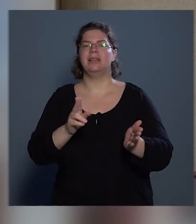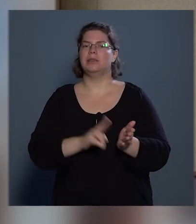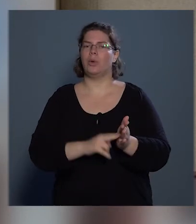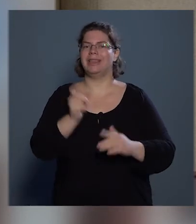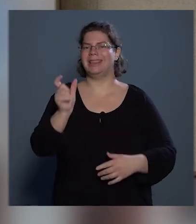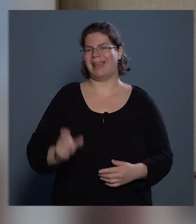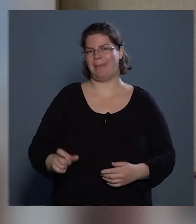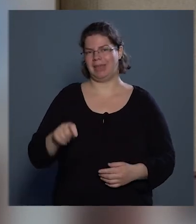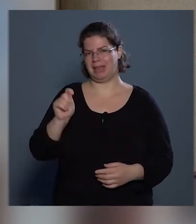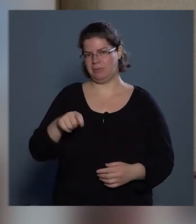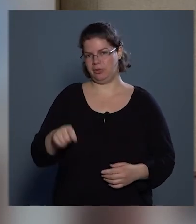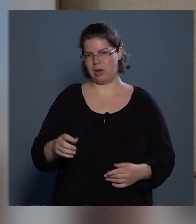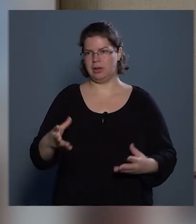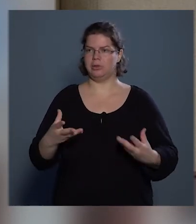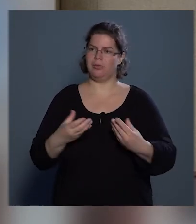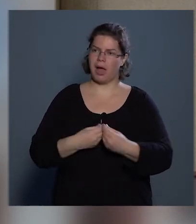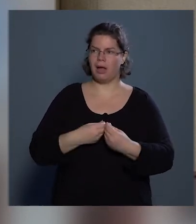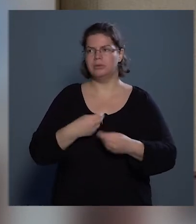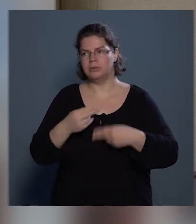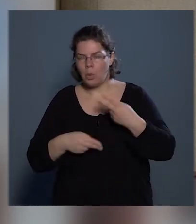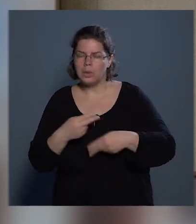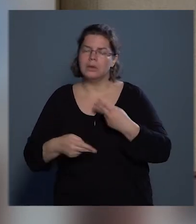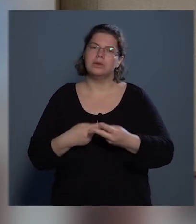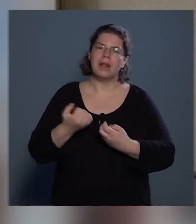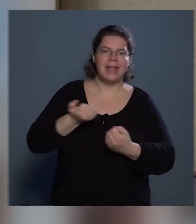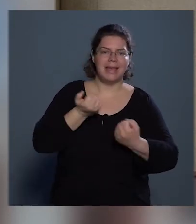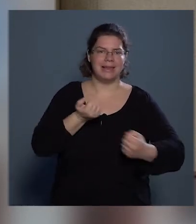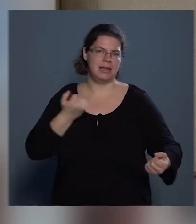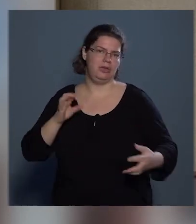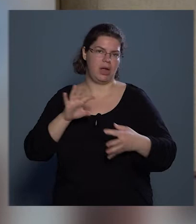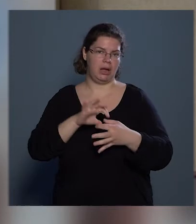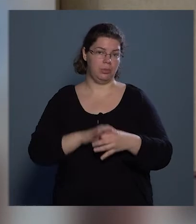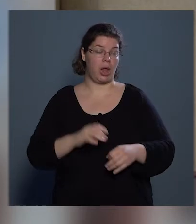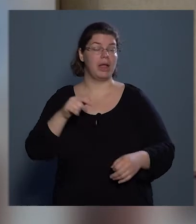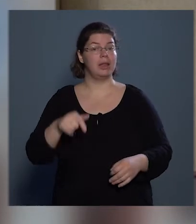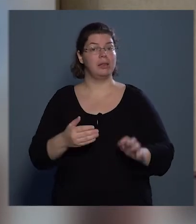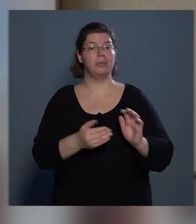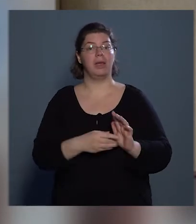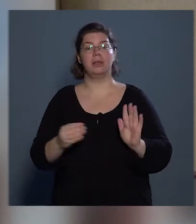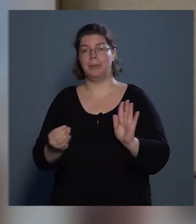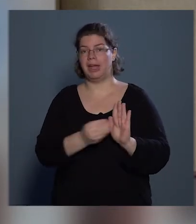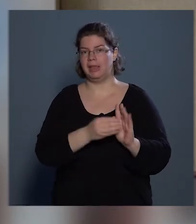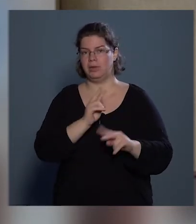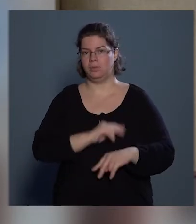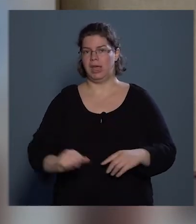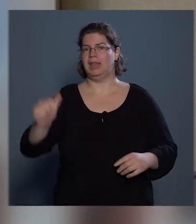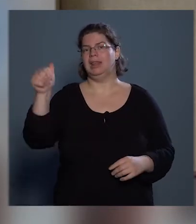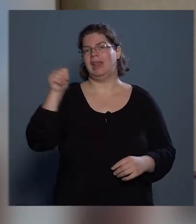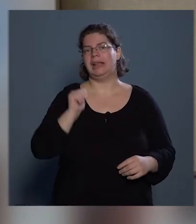személyi képviselővel folytatott egyeztetéssel kapcsolatban. Itt annyi megjegyzésem van, hogy tegnap érkezett